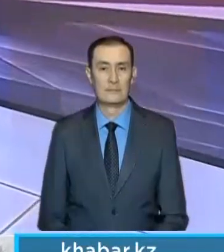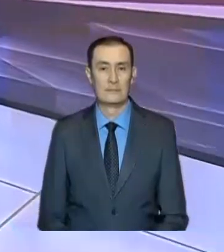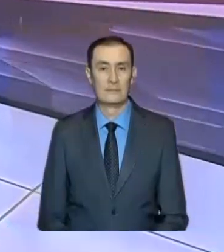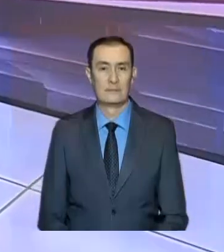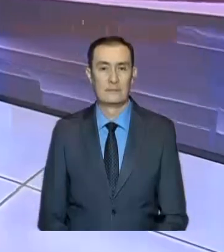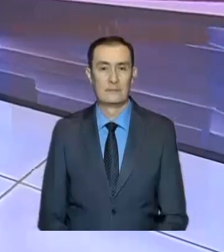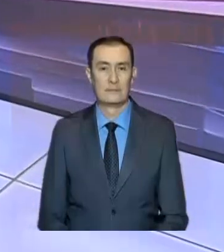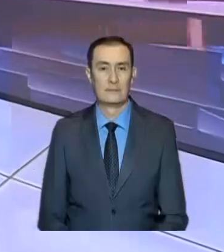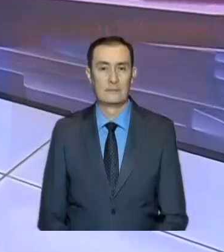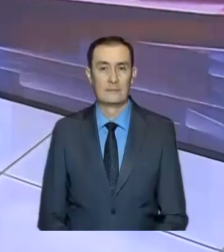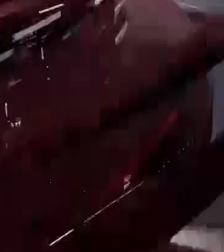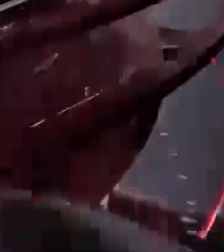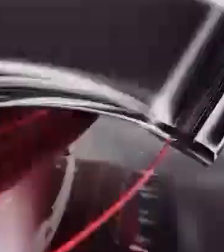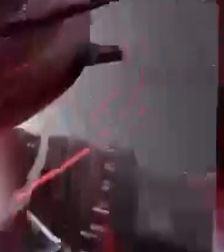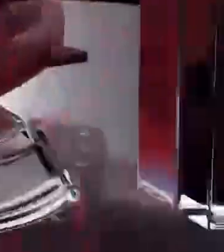доброго до